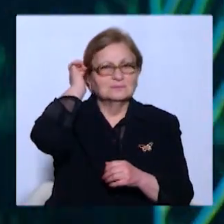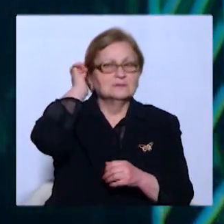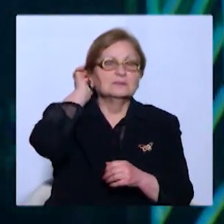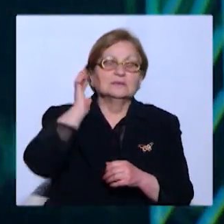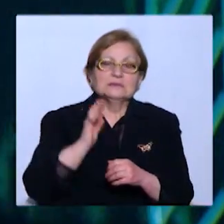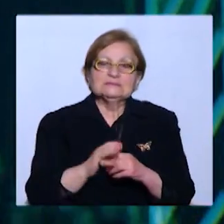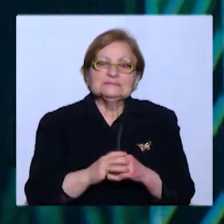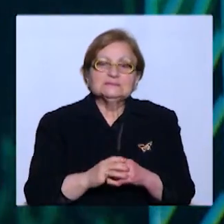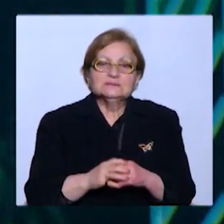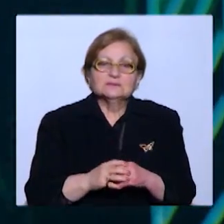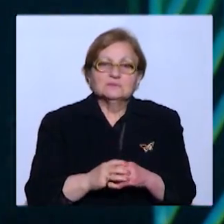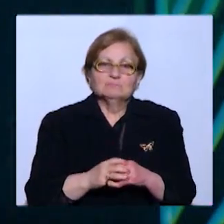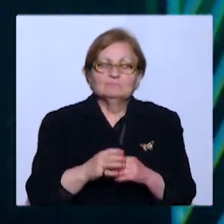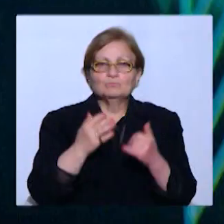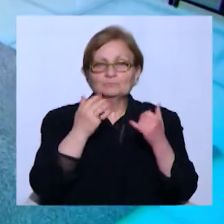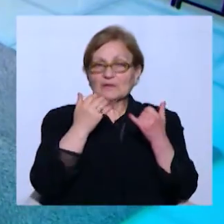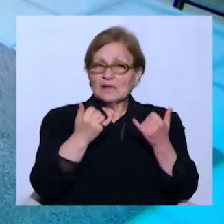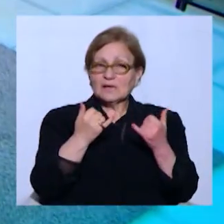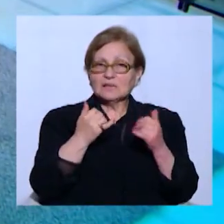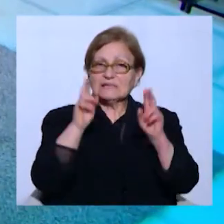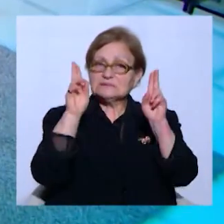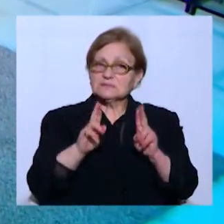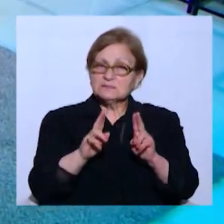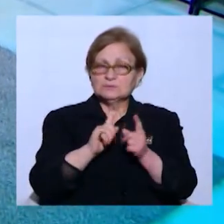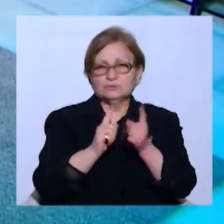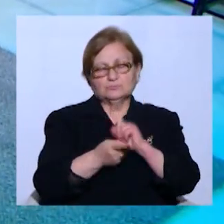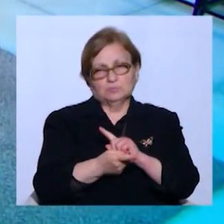მოდი ახლა წესი შევცვალოთ.